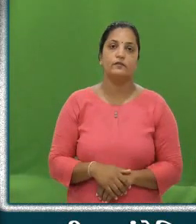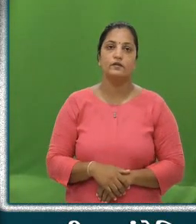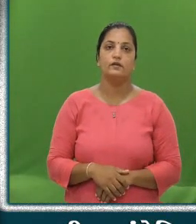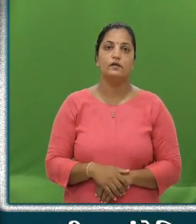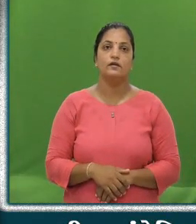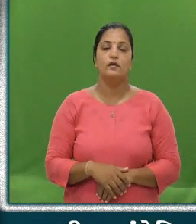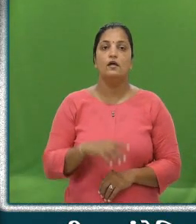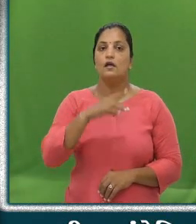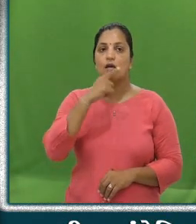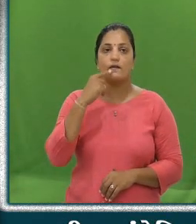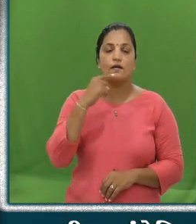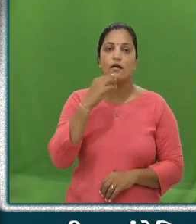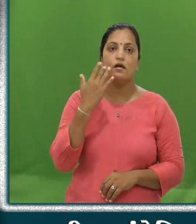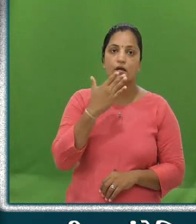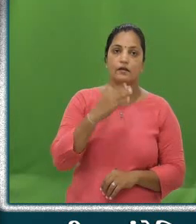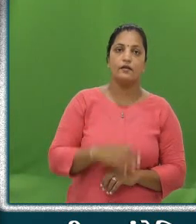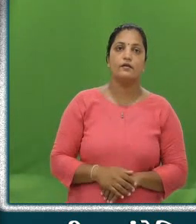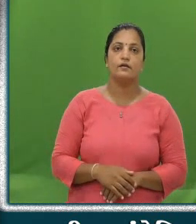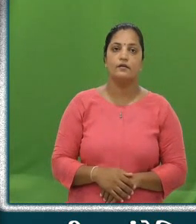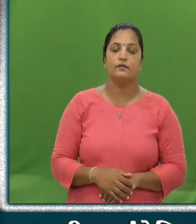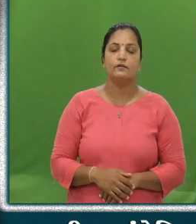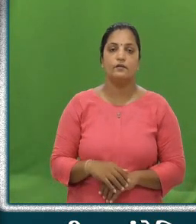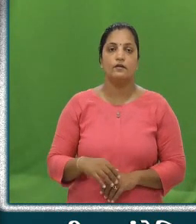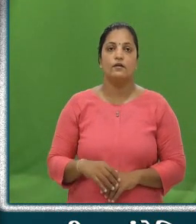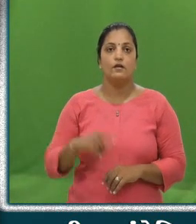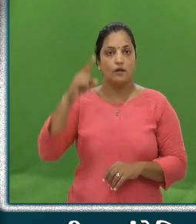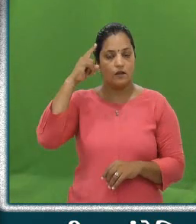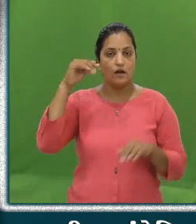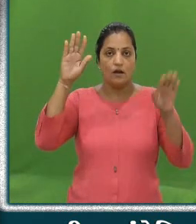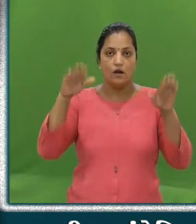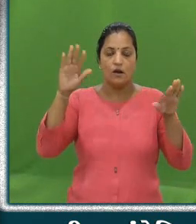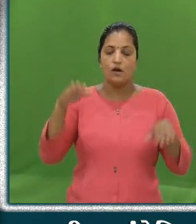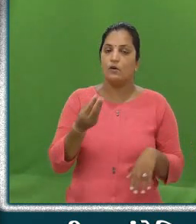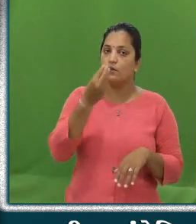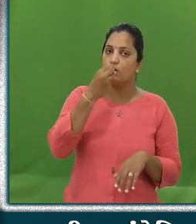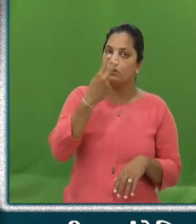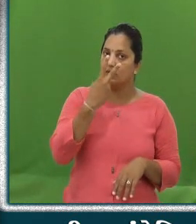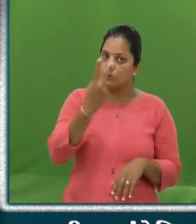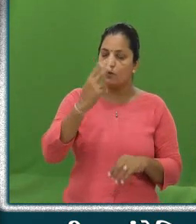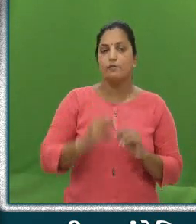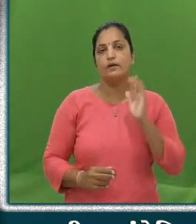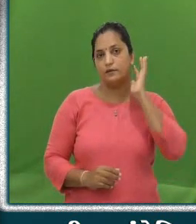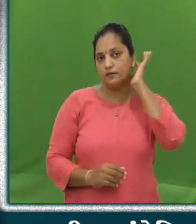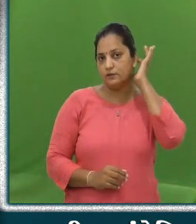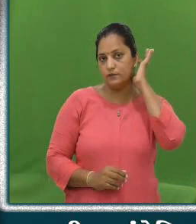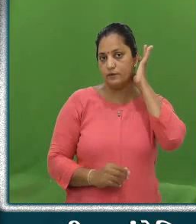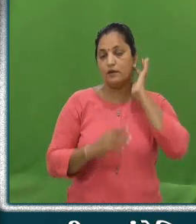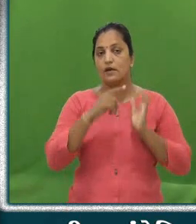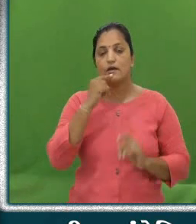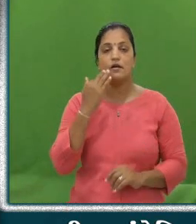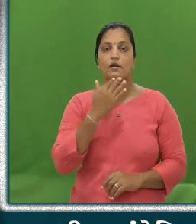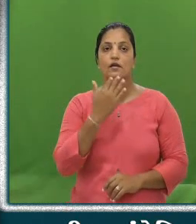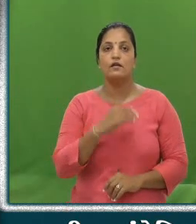મળતા જે લાલ રંગના જે કહેવામાં આવે ભમરાને તે ખાઈ જતો જોવા મળે છે. લાલ